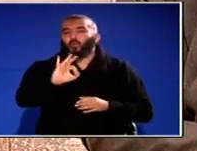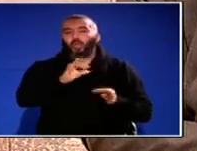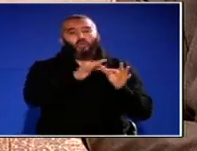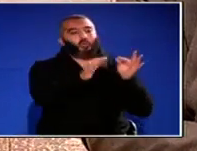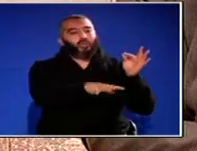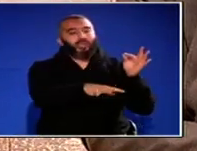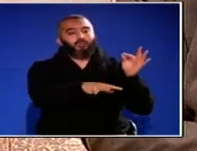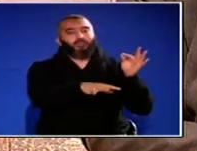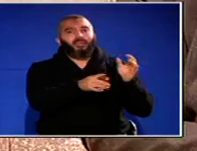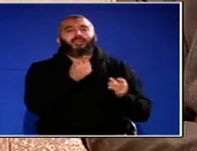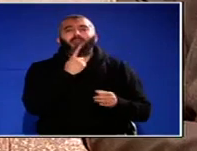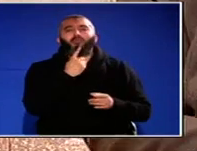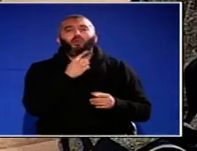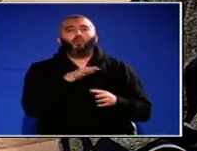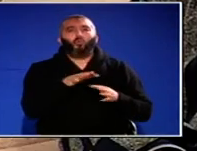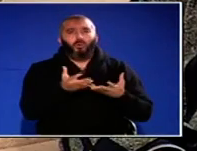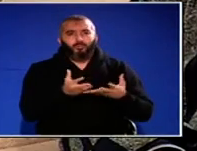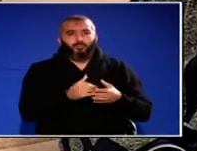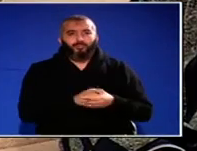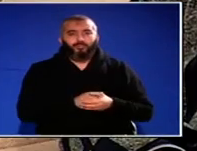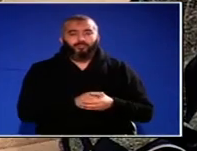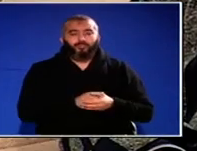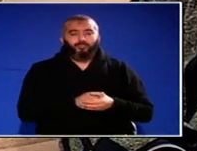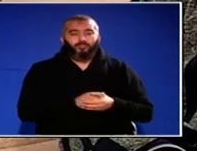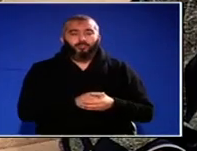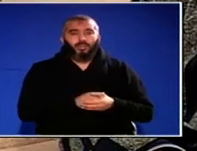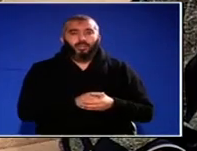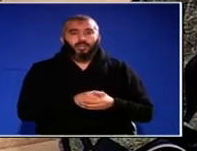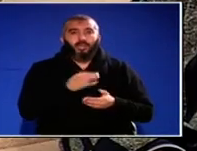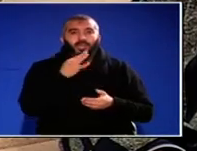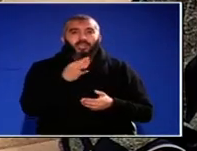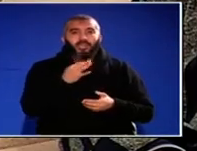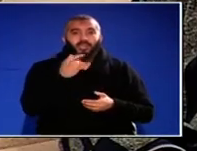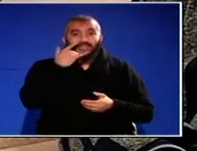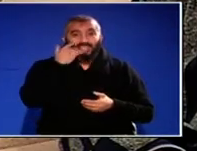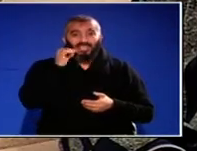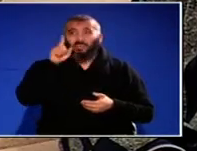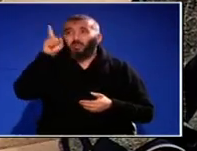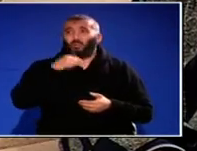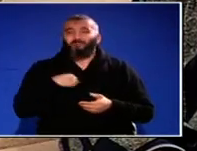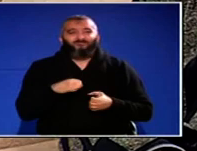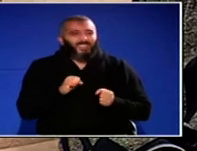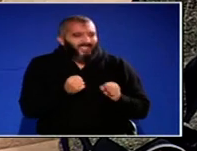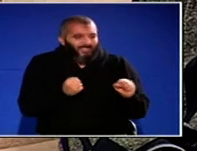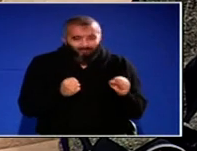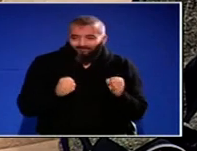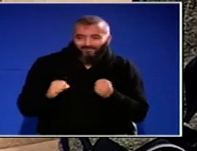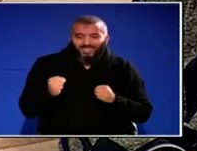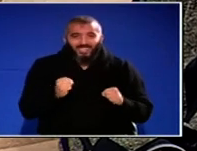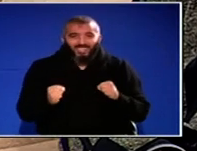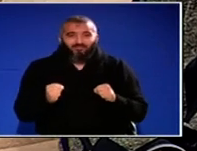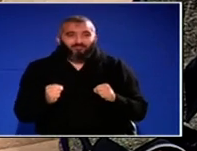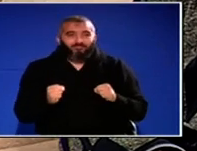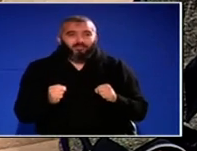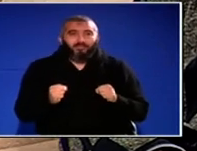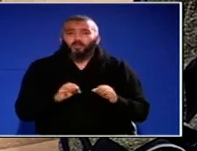نعم. واش معنى هذا الكلام اللي نقوله لسي موسى؟ نقوله كذيق الدنيا على الإنسان. نعم. يعجز، يجي